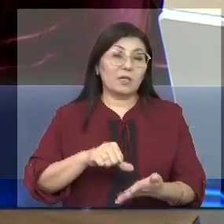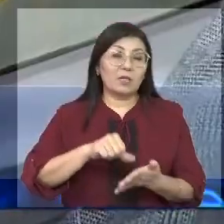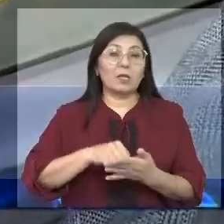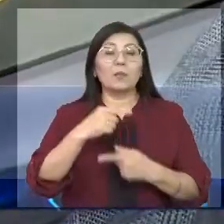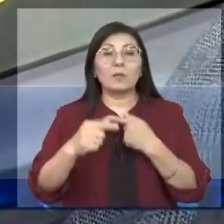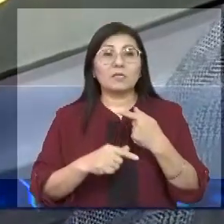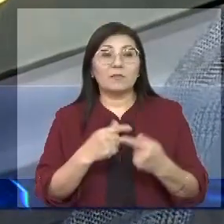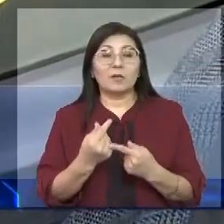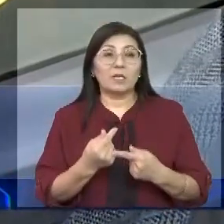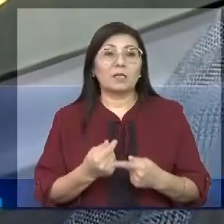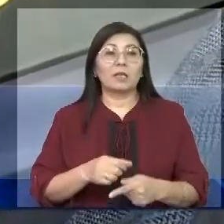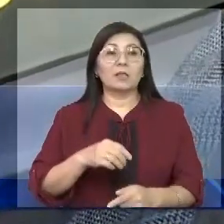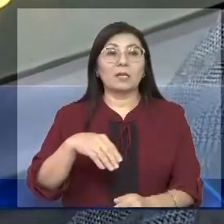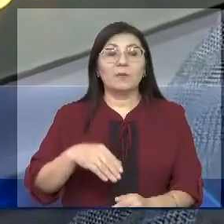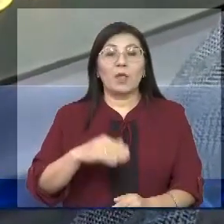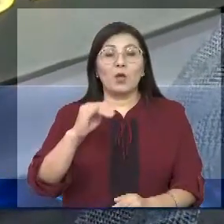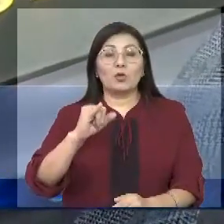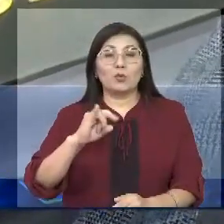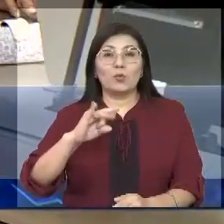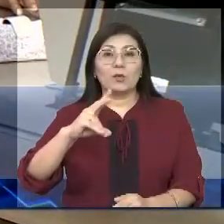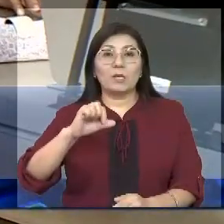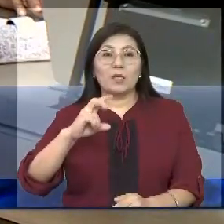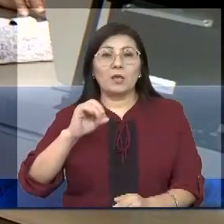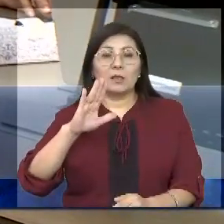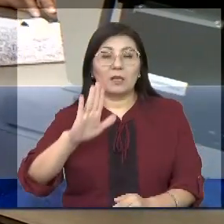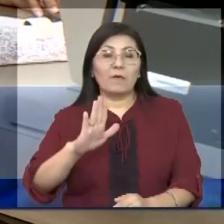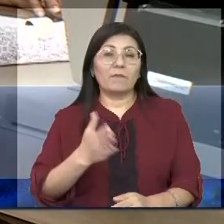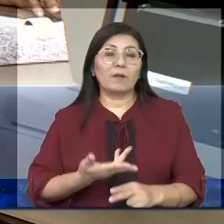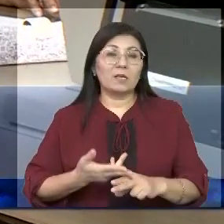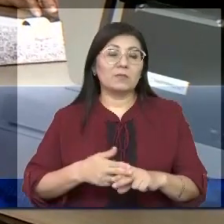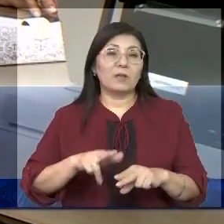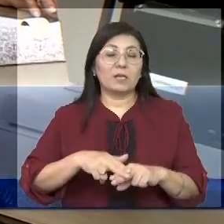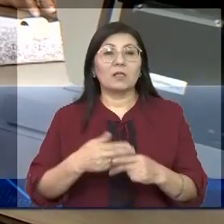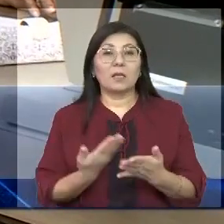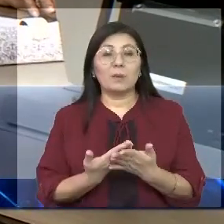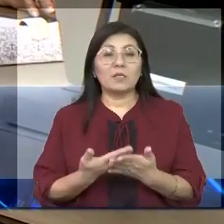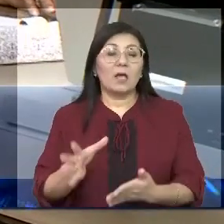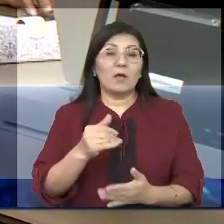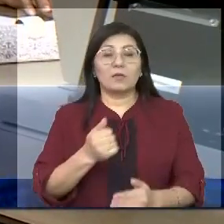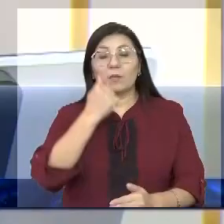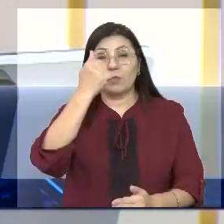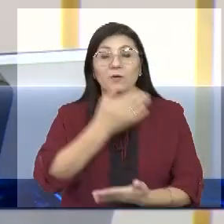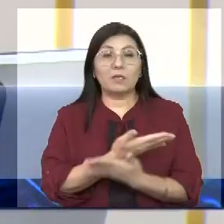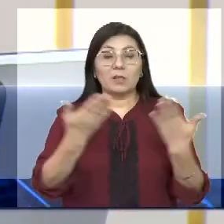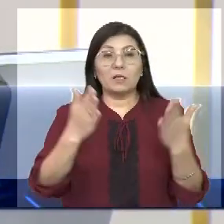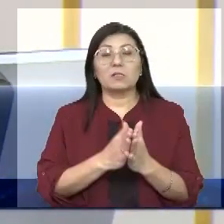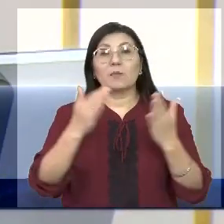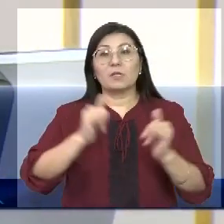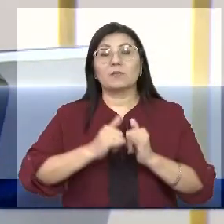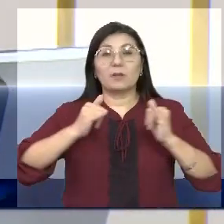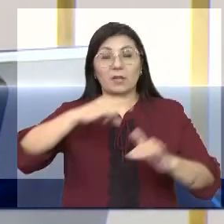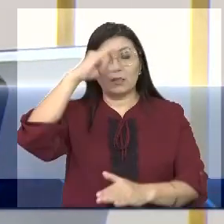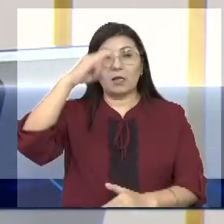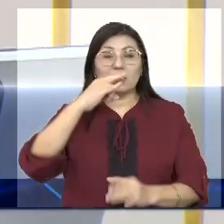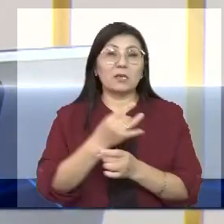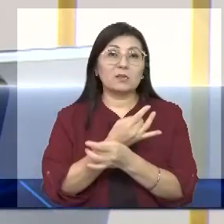Нуржанулы, историк-краевед Бекарыстан Мырзабай. Глава области приветствовал гостей, прибывших в регион, поблагодарил их за большой вклад в развитие